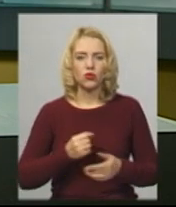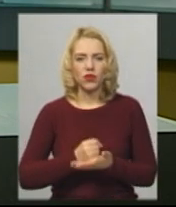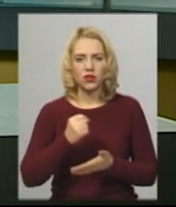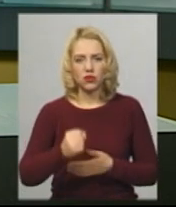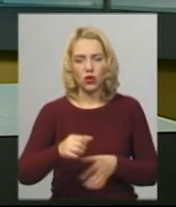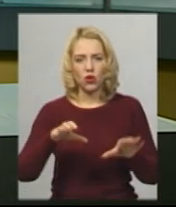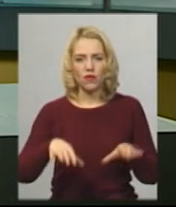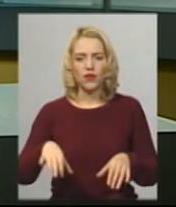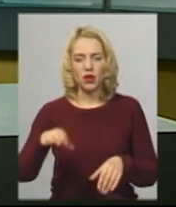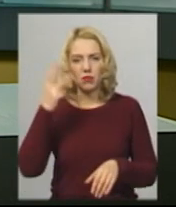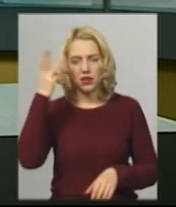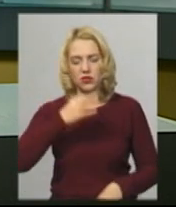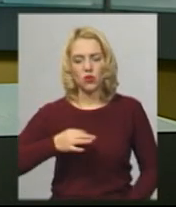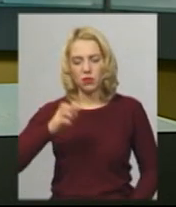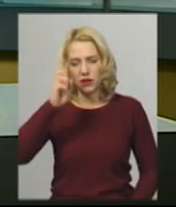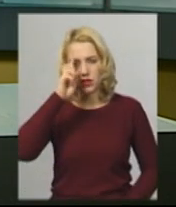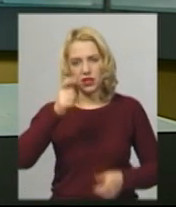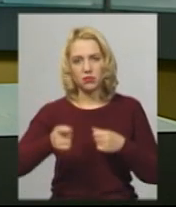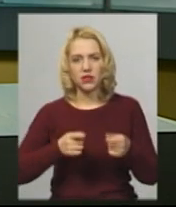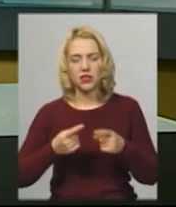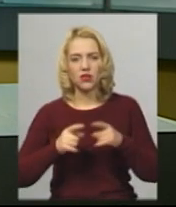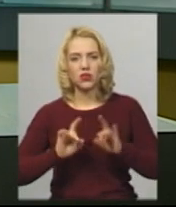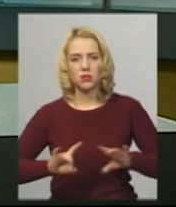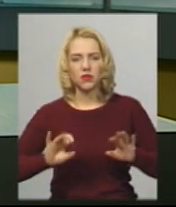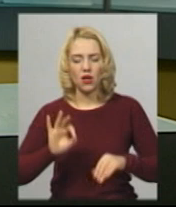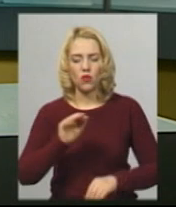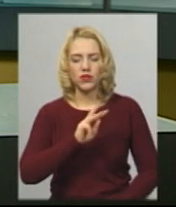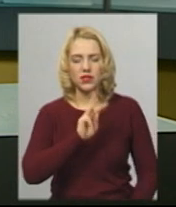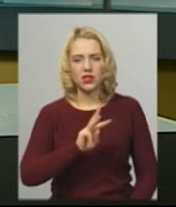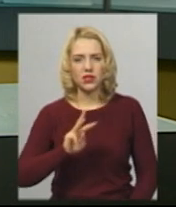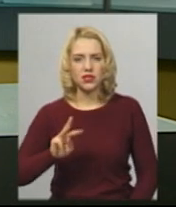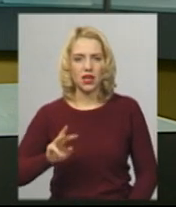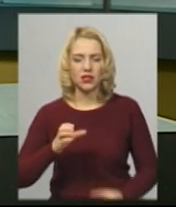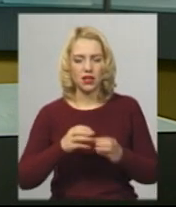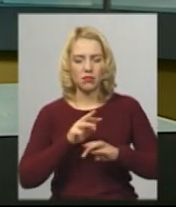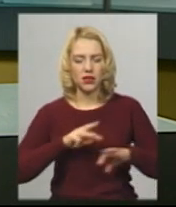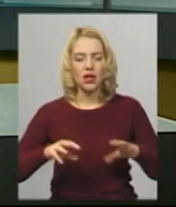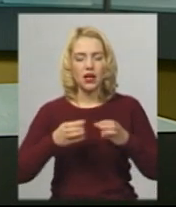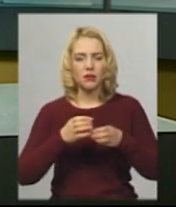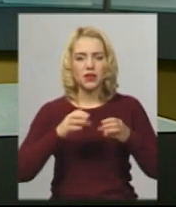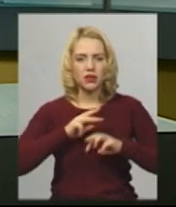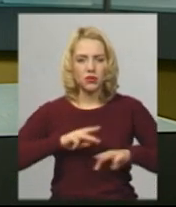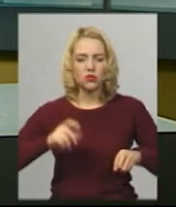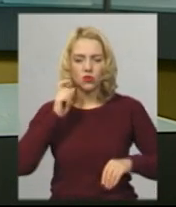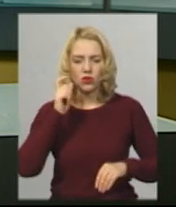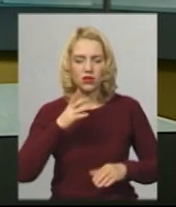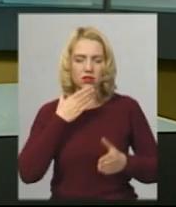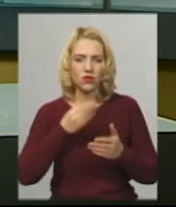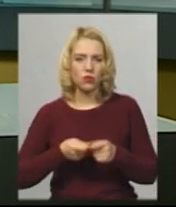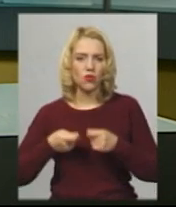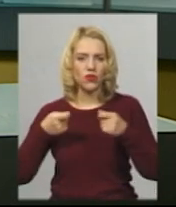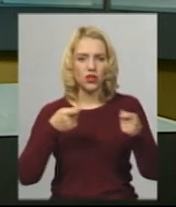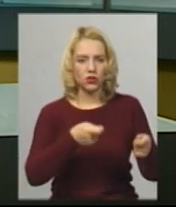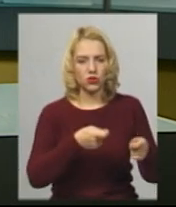Хмельницької облдержадміністрації, повідомляє офіційний сайт Кабміну. Кабінет міністрів України на своєму виїзному засіданні в Маріуполі